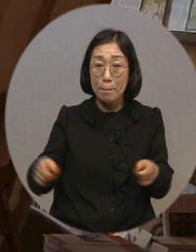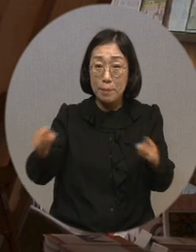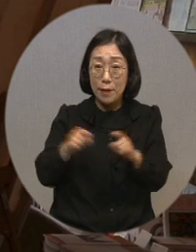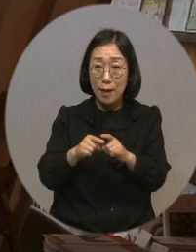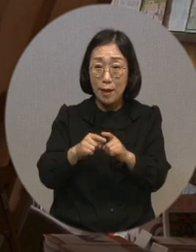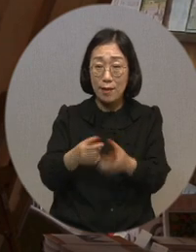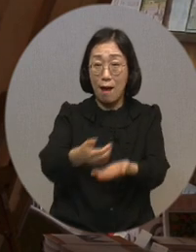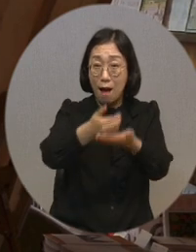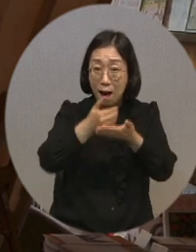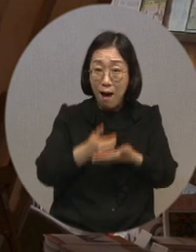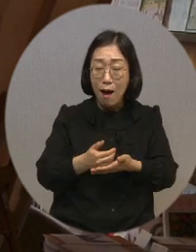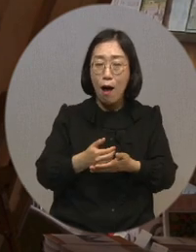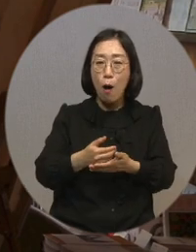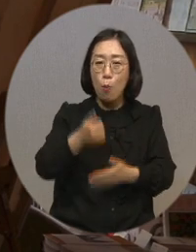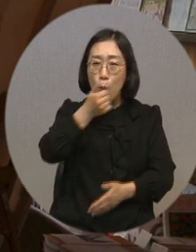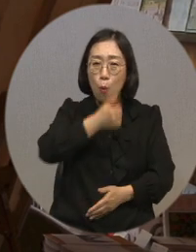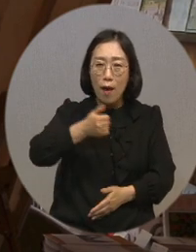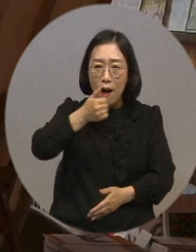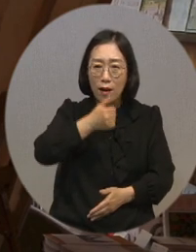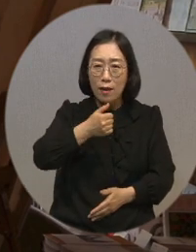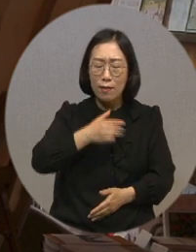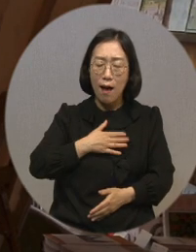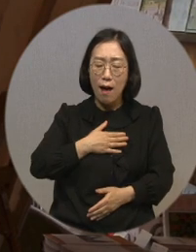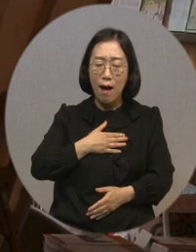작가의 아픔을 치유해줬다고 합니다.